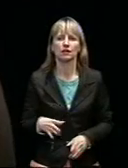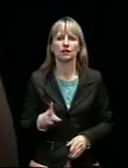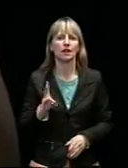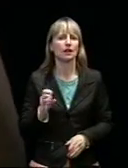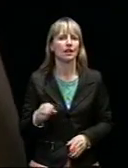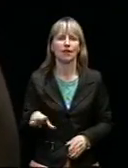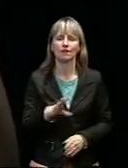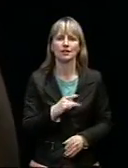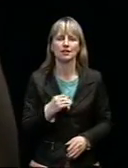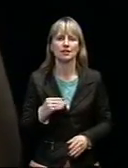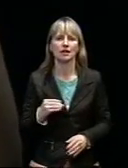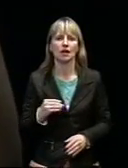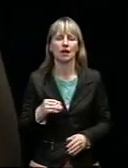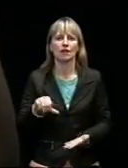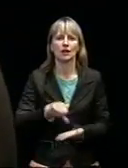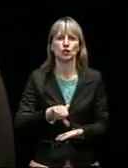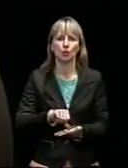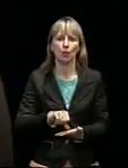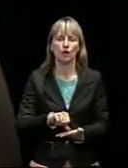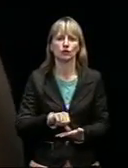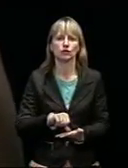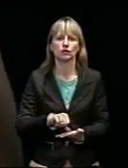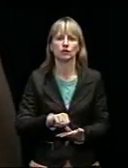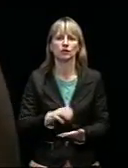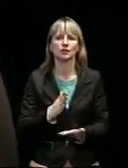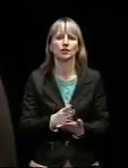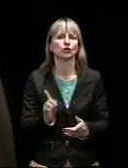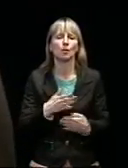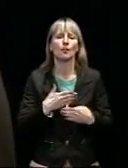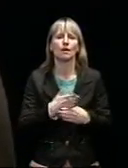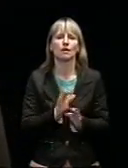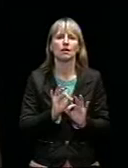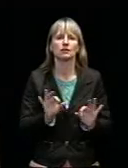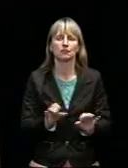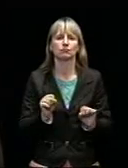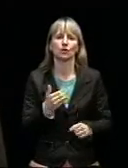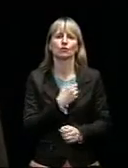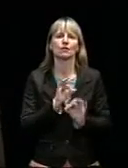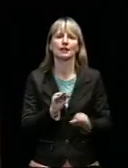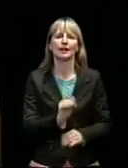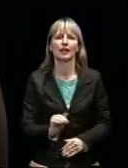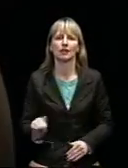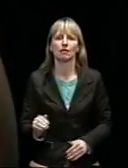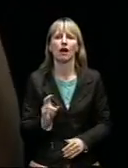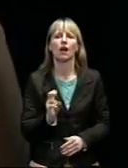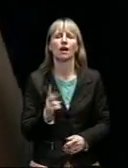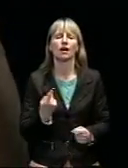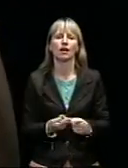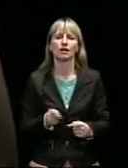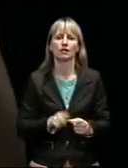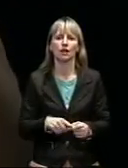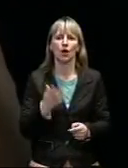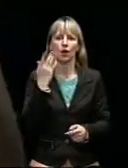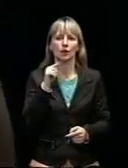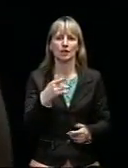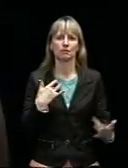все концертируют, не все выступают, есть чем поделиться, и мне хочется рассказать детям, как это, когда